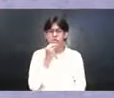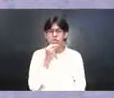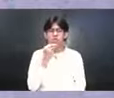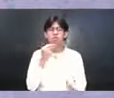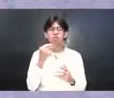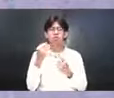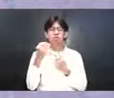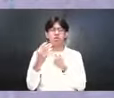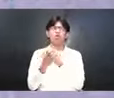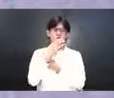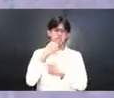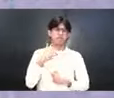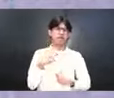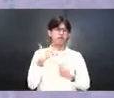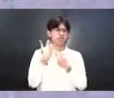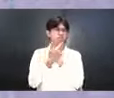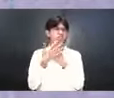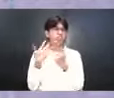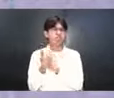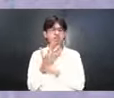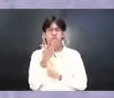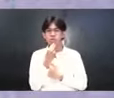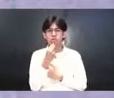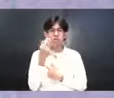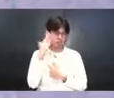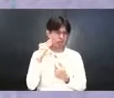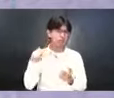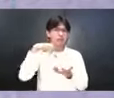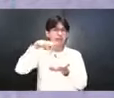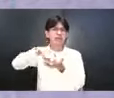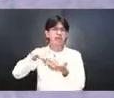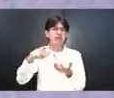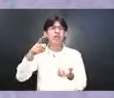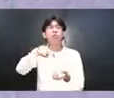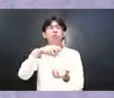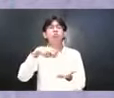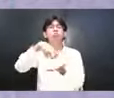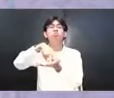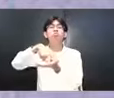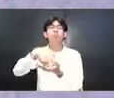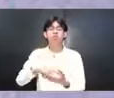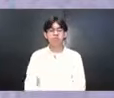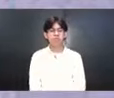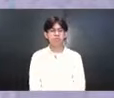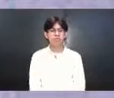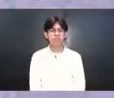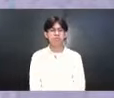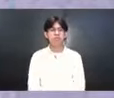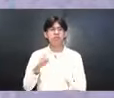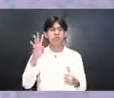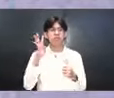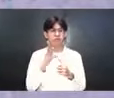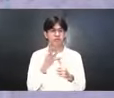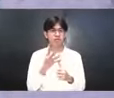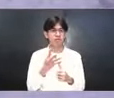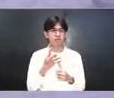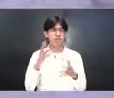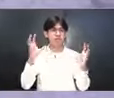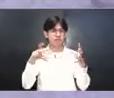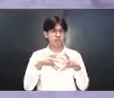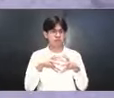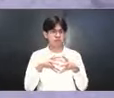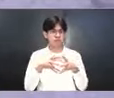na, pilitin niyo ako. Luhod kayo, luhod. Yung fourth audience na